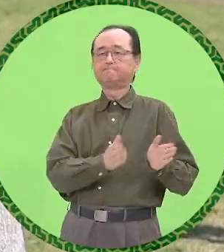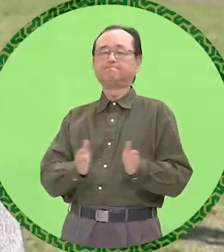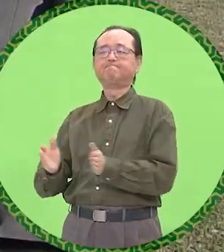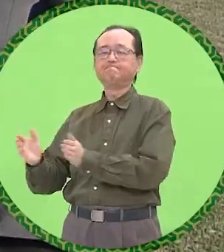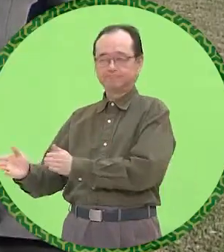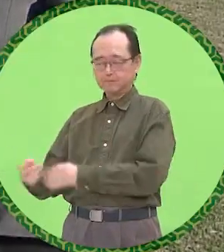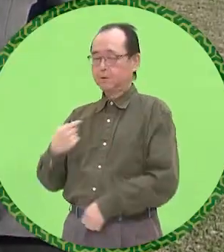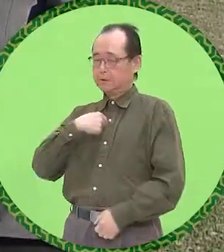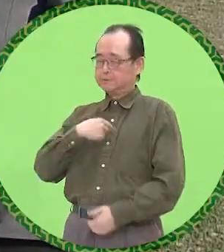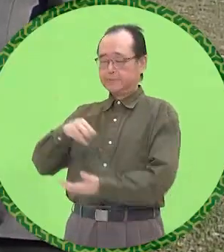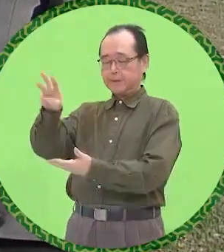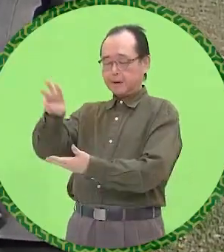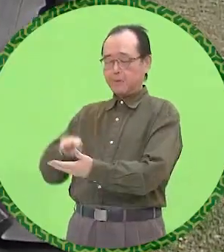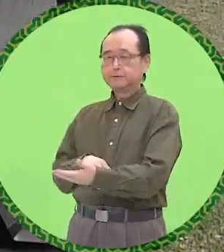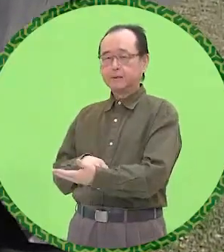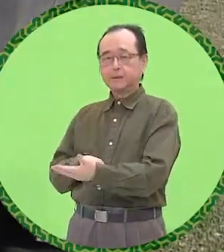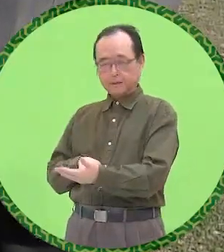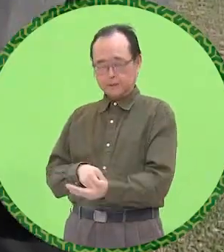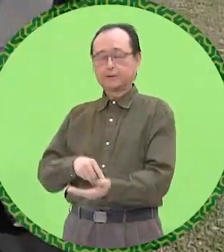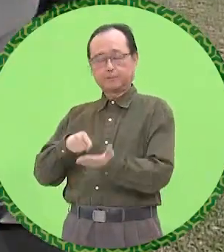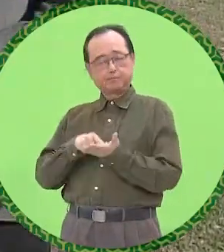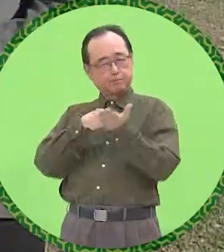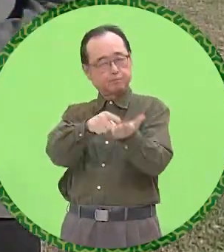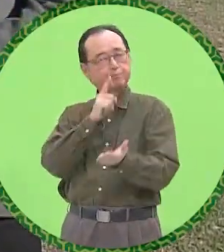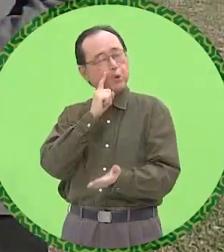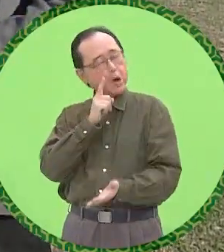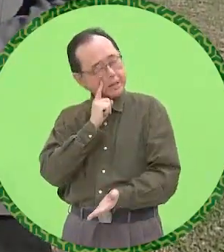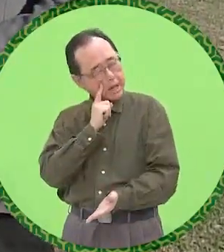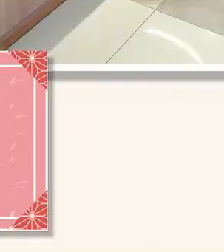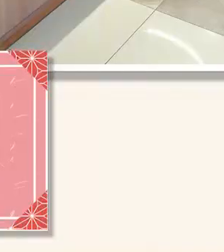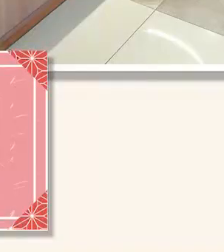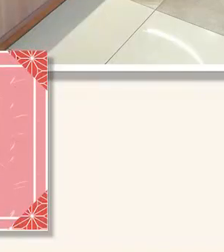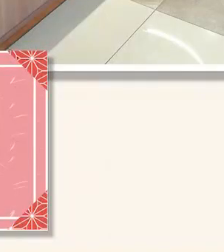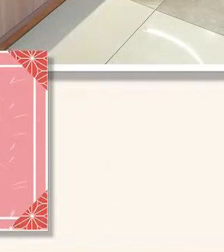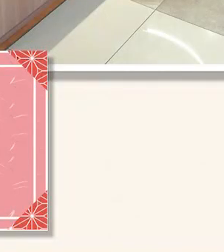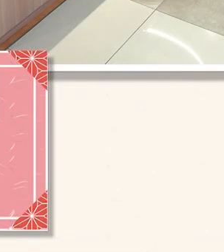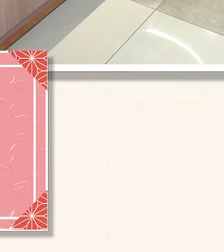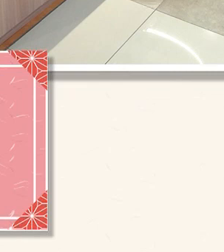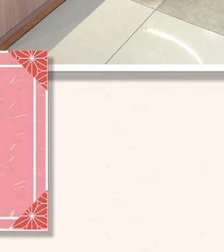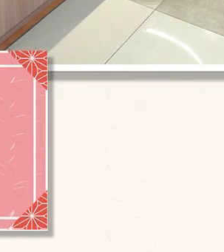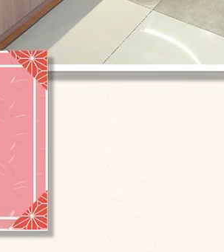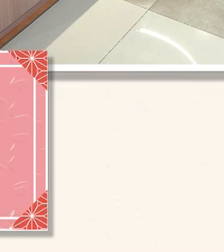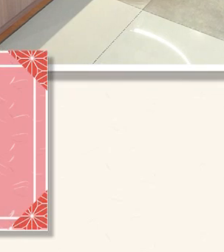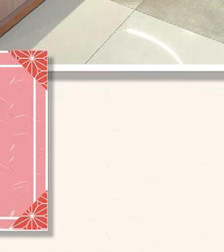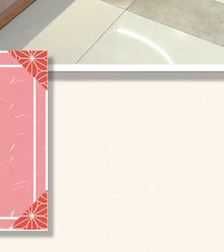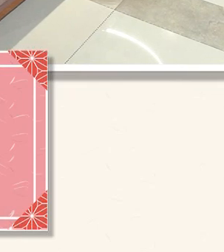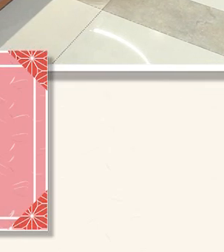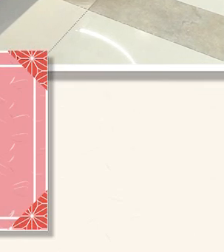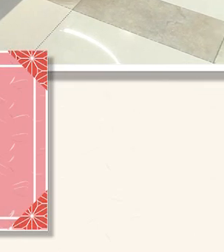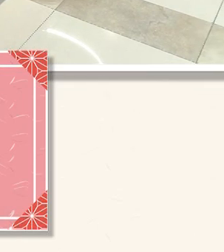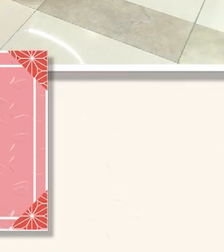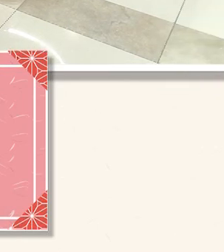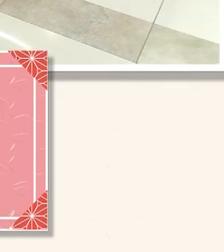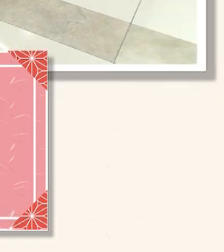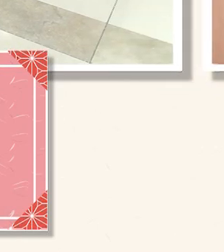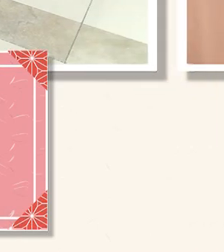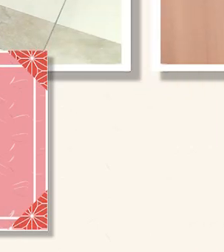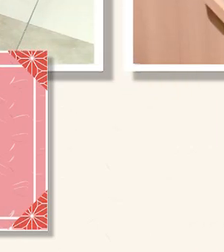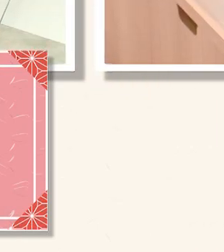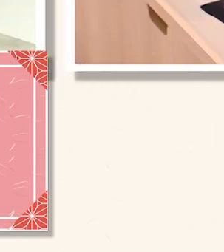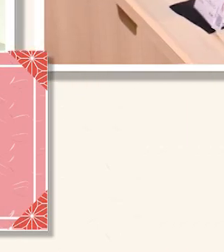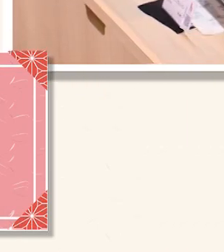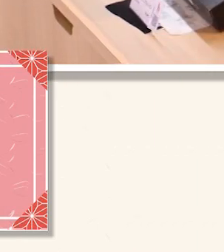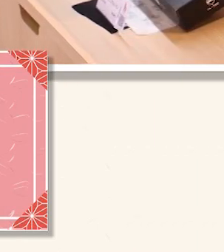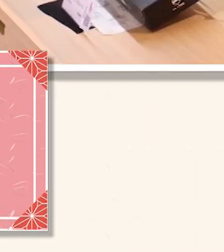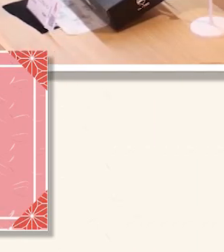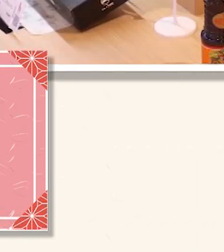。 私もちょっと川柳応募してみようかな。 広島市からお知らせです。ジアウトレット広